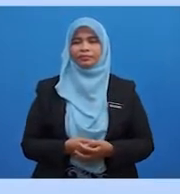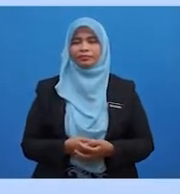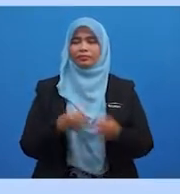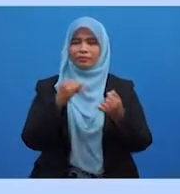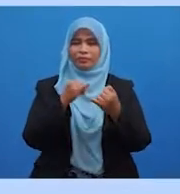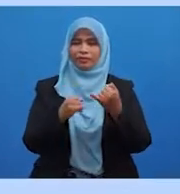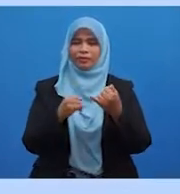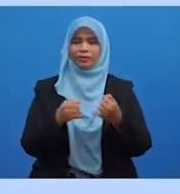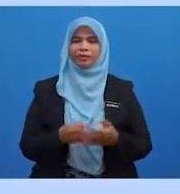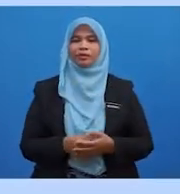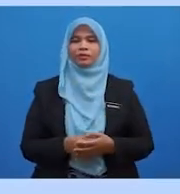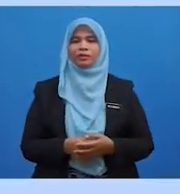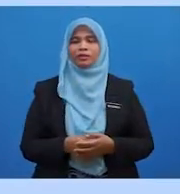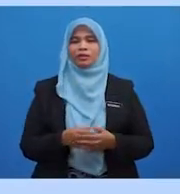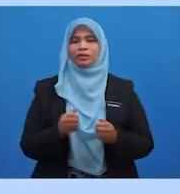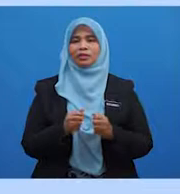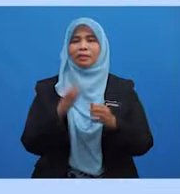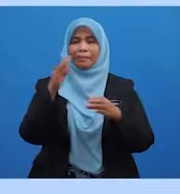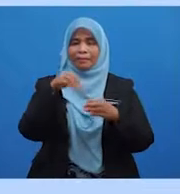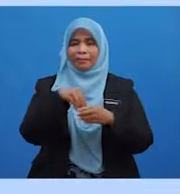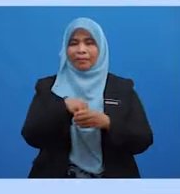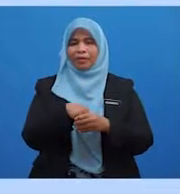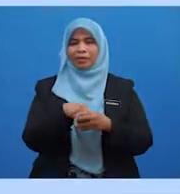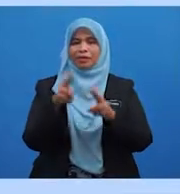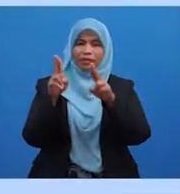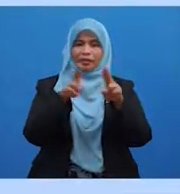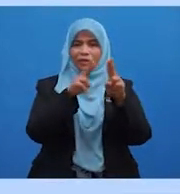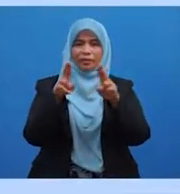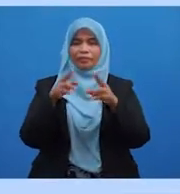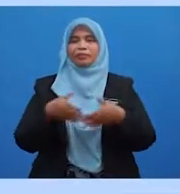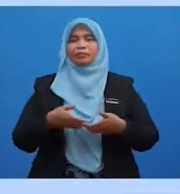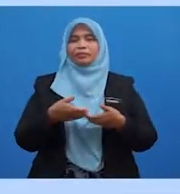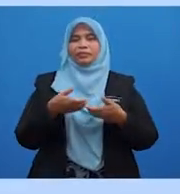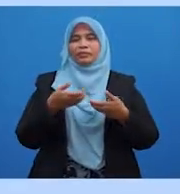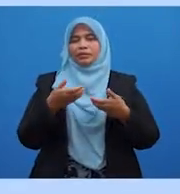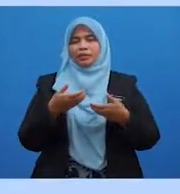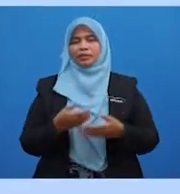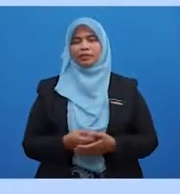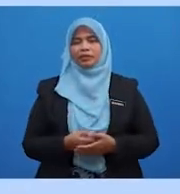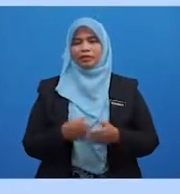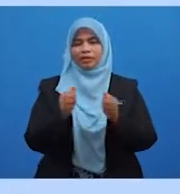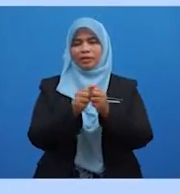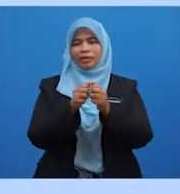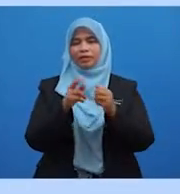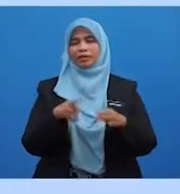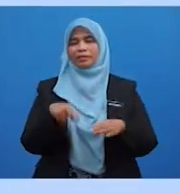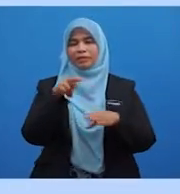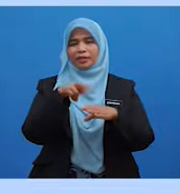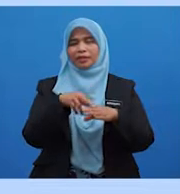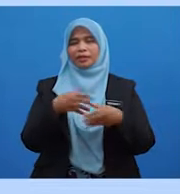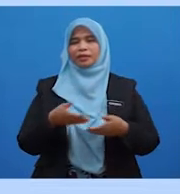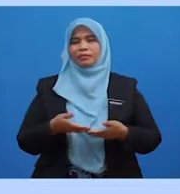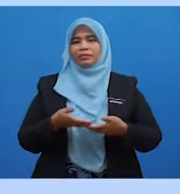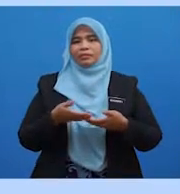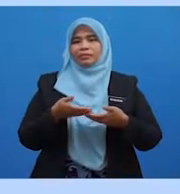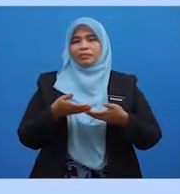Akhir sekali adalah dengan memasukkan udara di bahagian teratas paru-paru dengan menaikkan sedikit dada